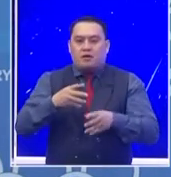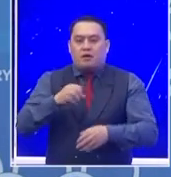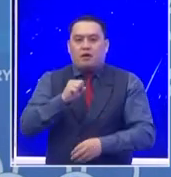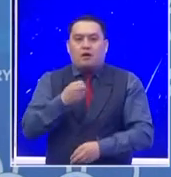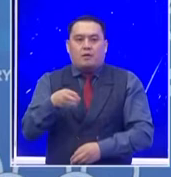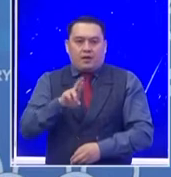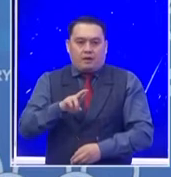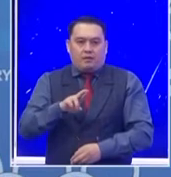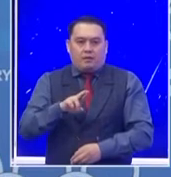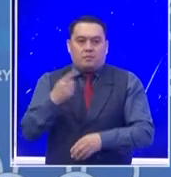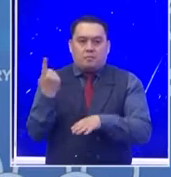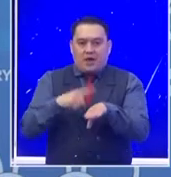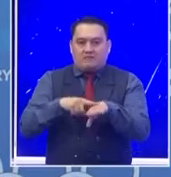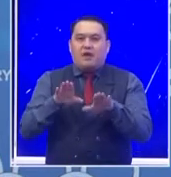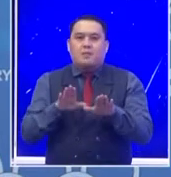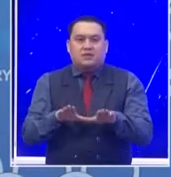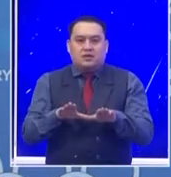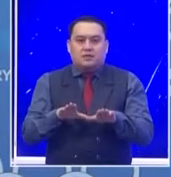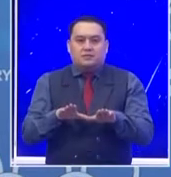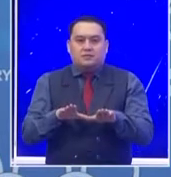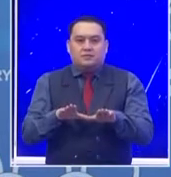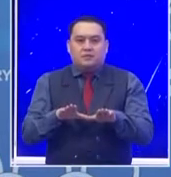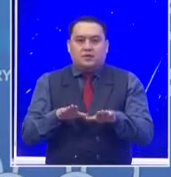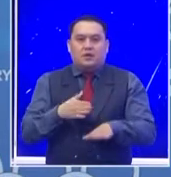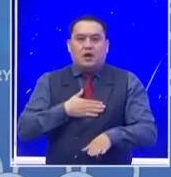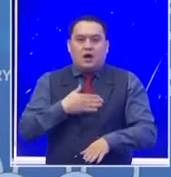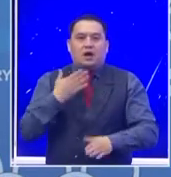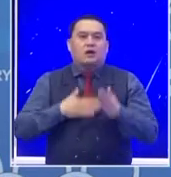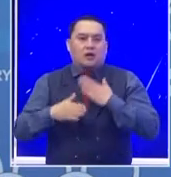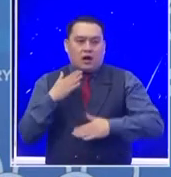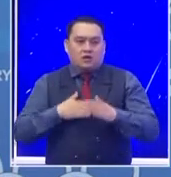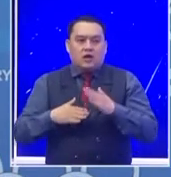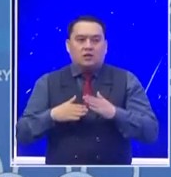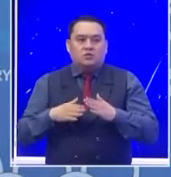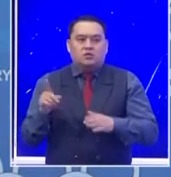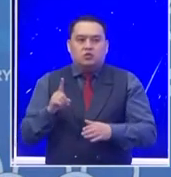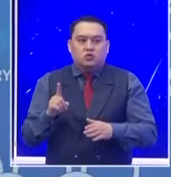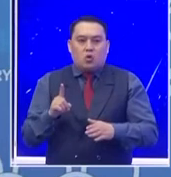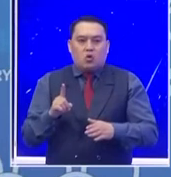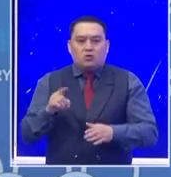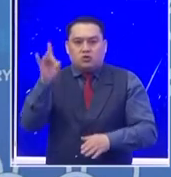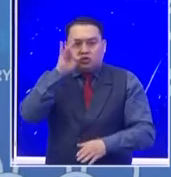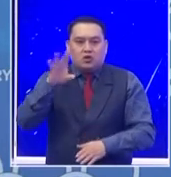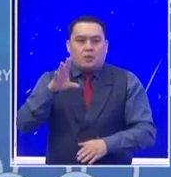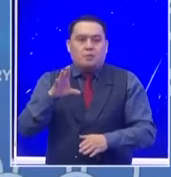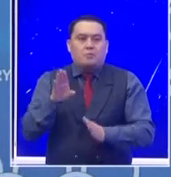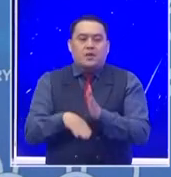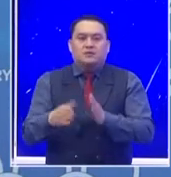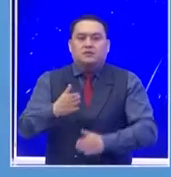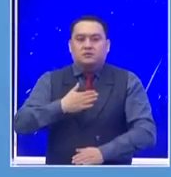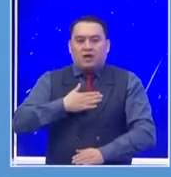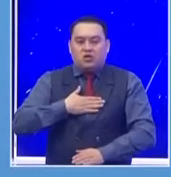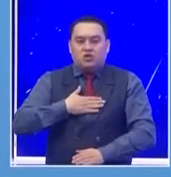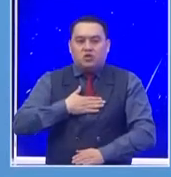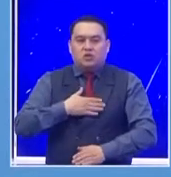эмиратах первое место заняла я очень рада я бы не стала бы чемпионкой без наших